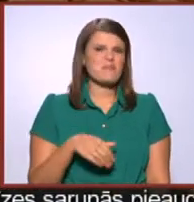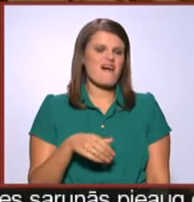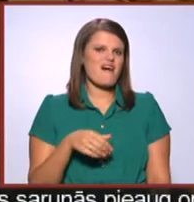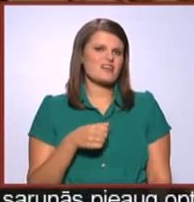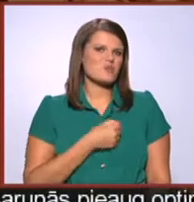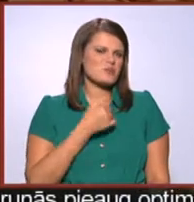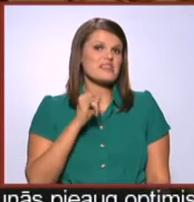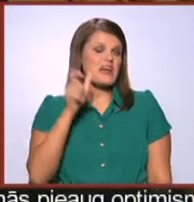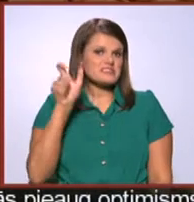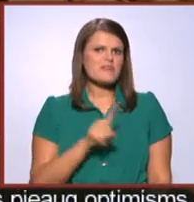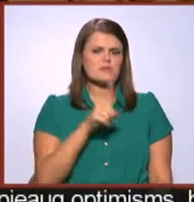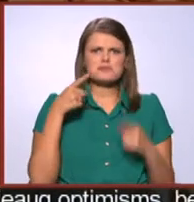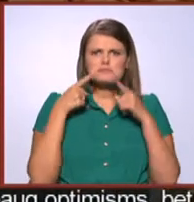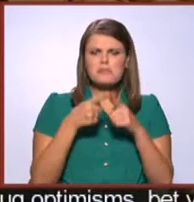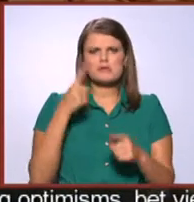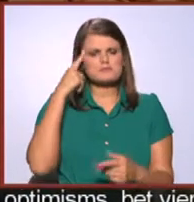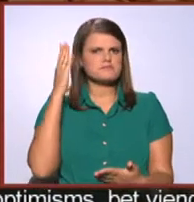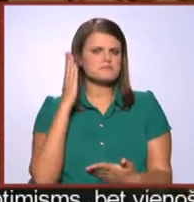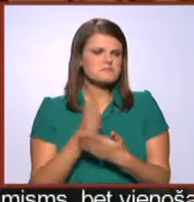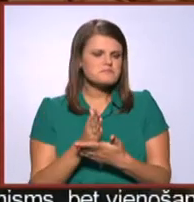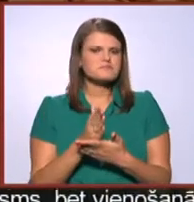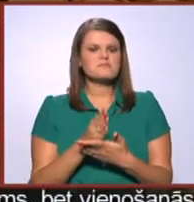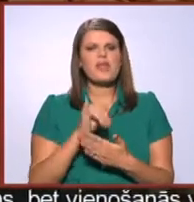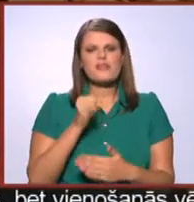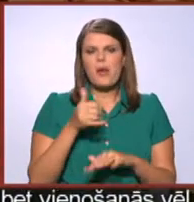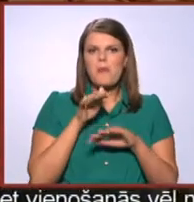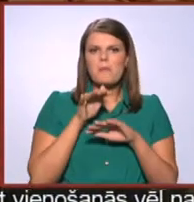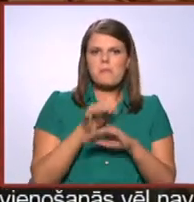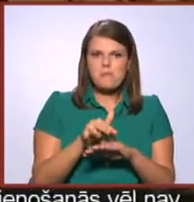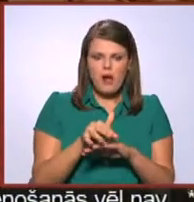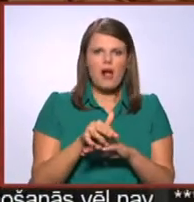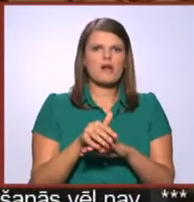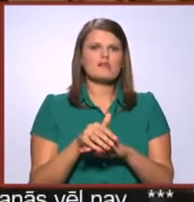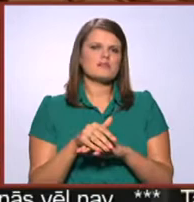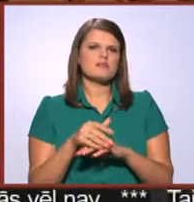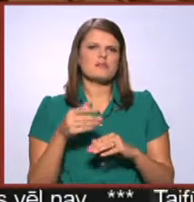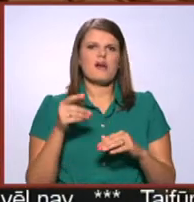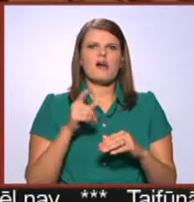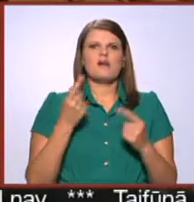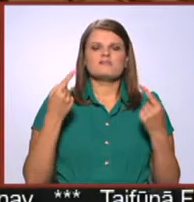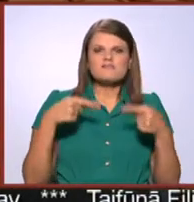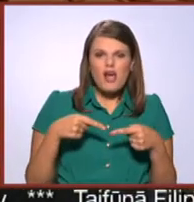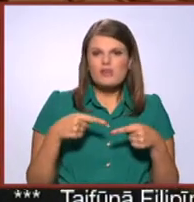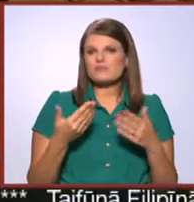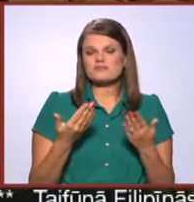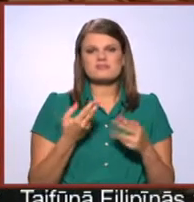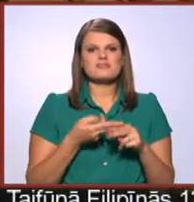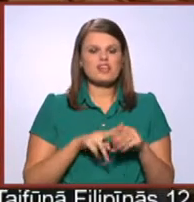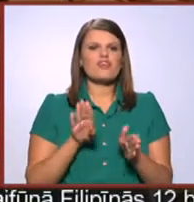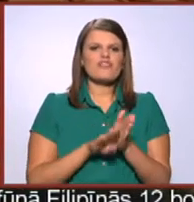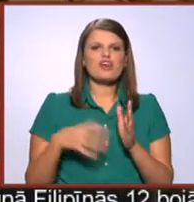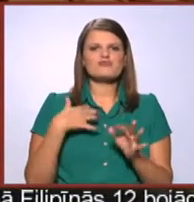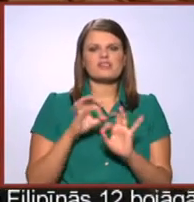ja cilvēkam ir mērķis, viņš zina, uz ko iet, un ja banka klauvē pie durvīm un bankrots aiz viņa, tad vienkārši tev